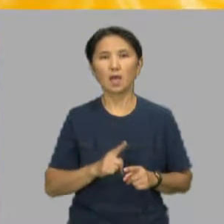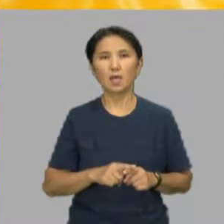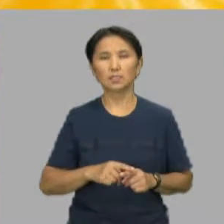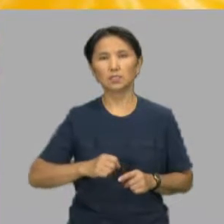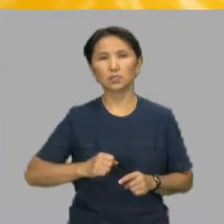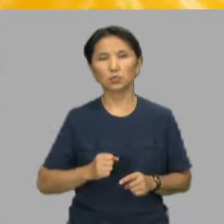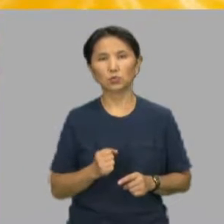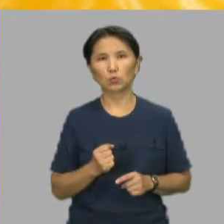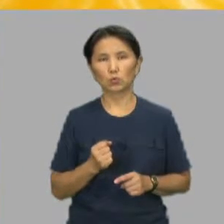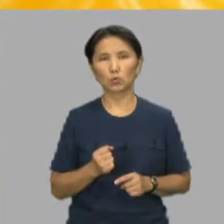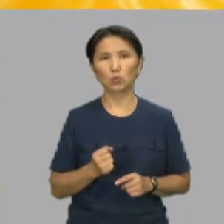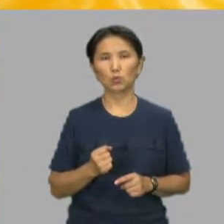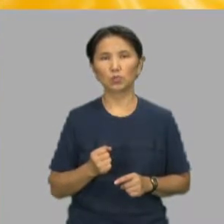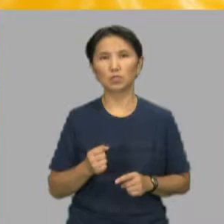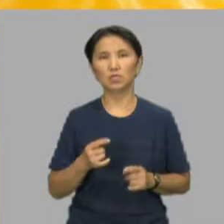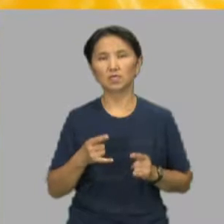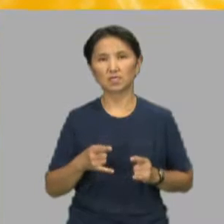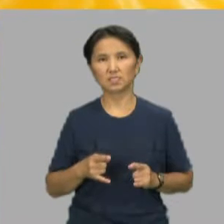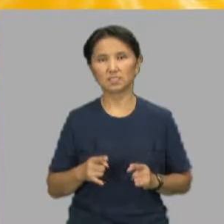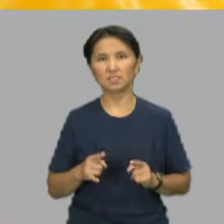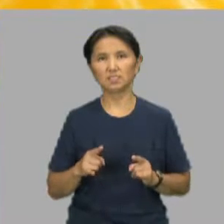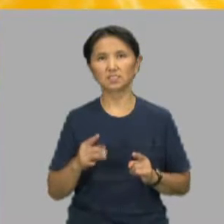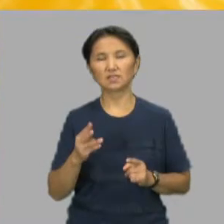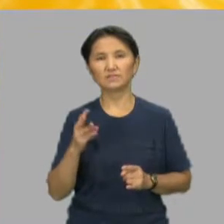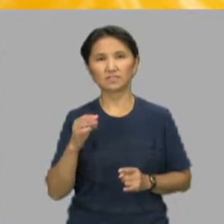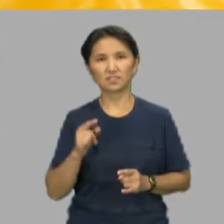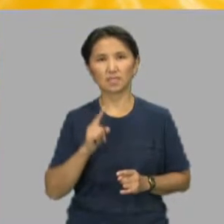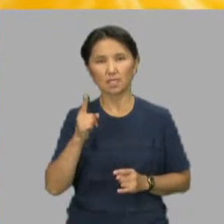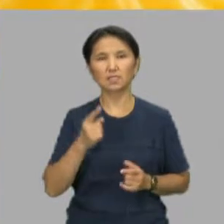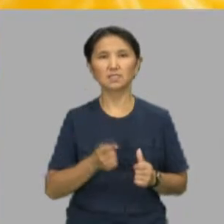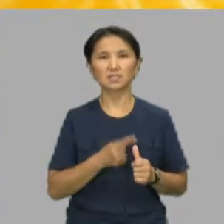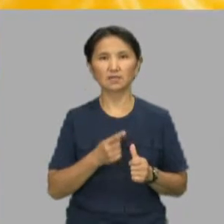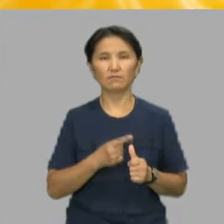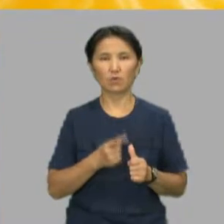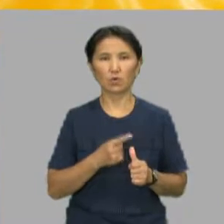родился встарь и зовется